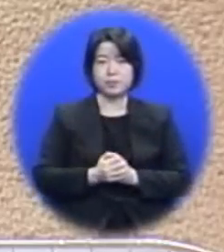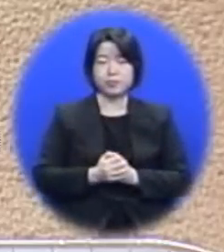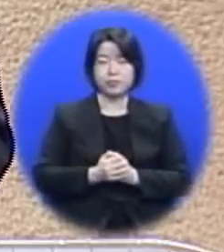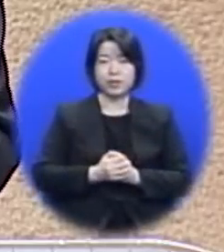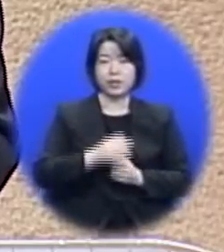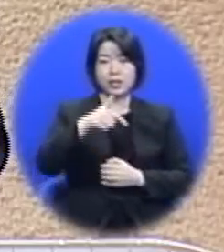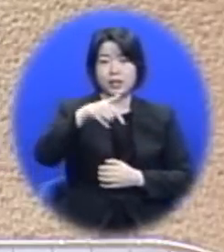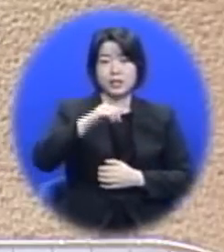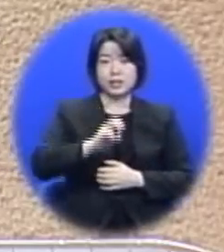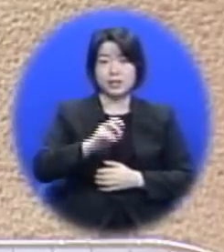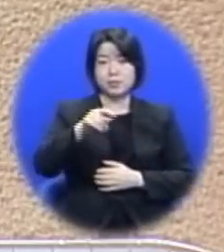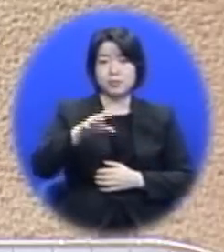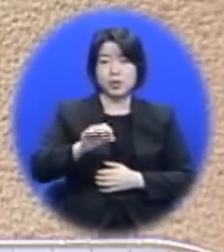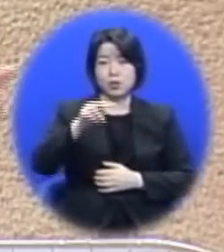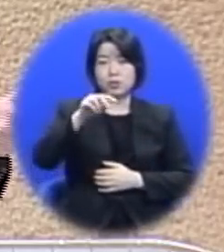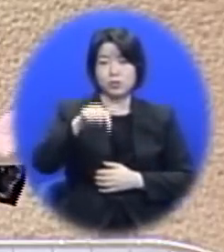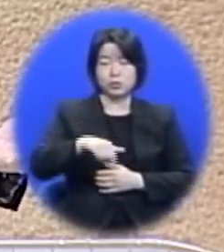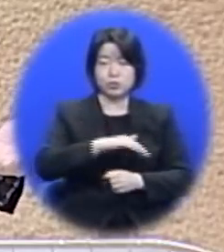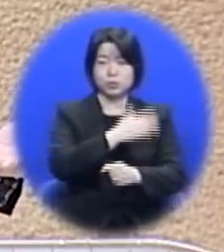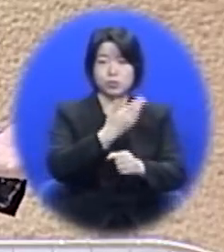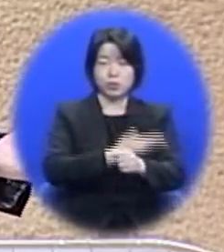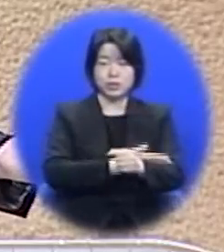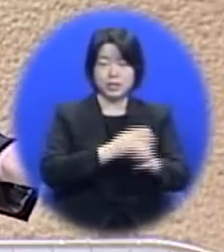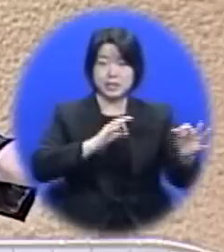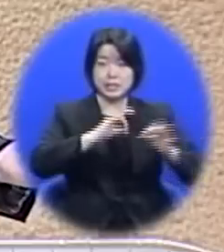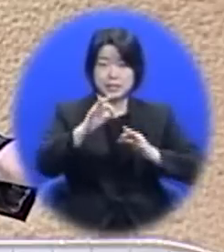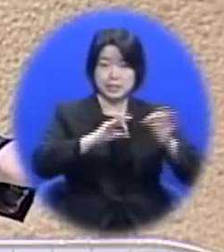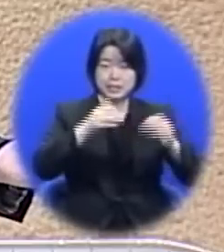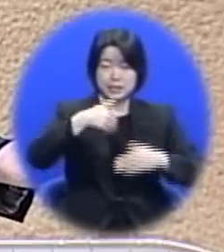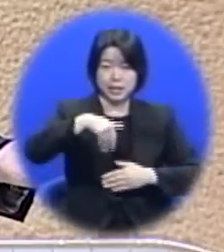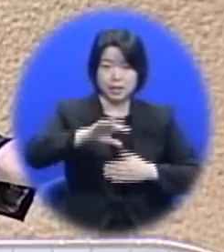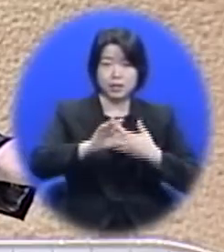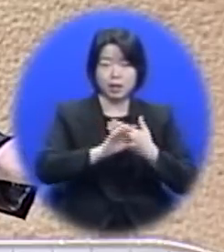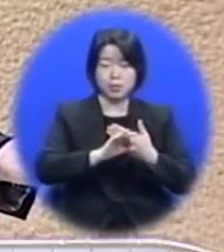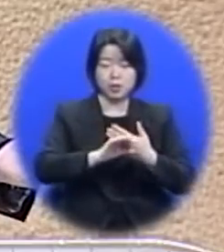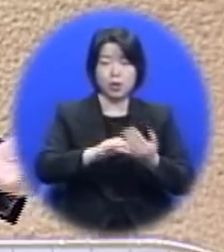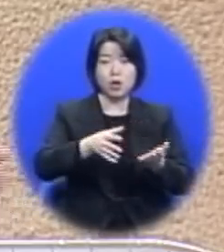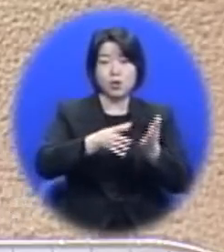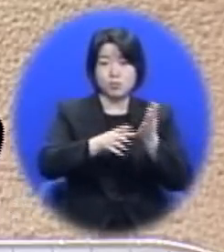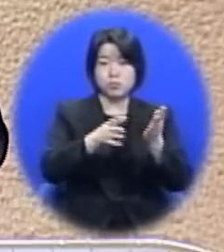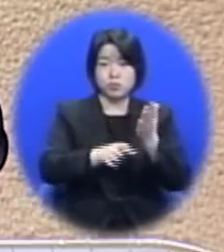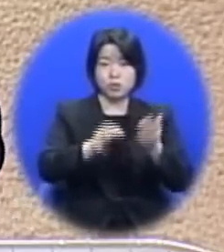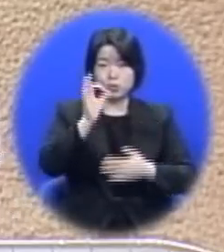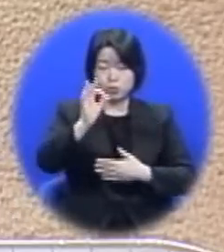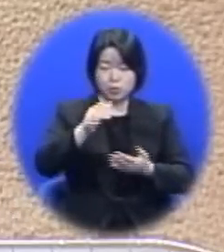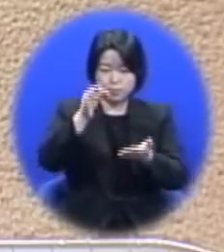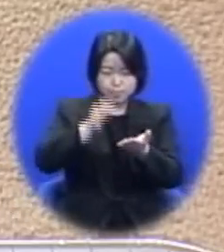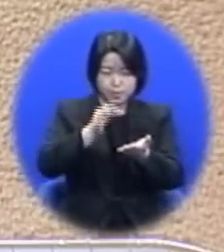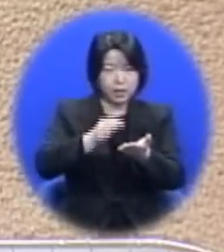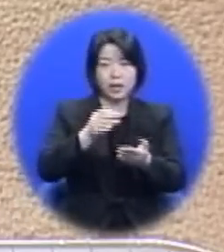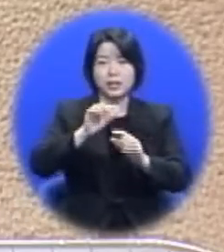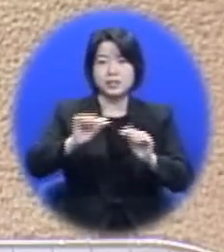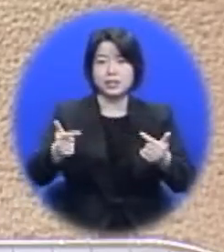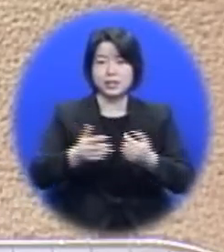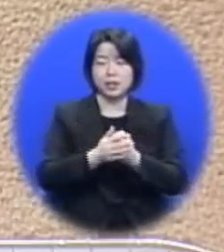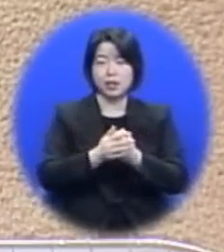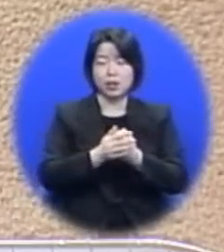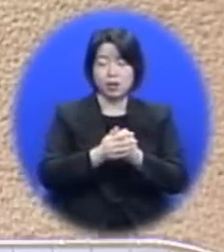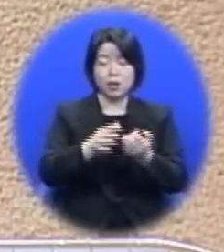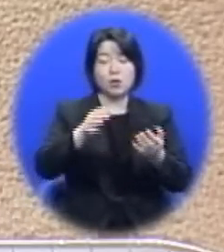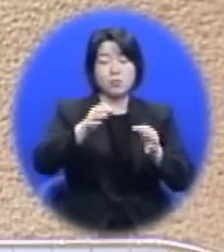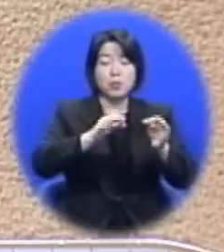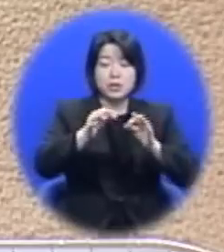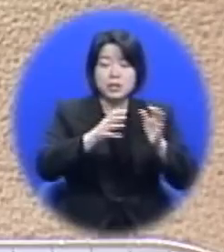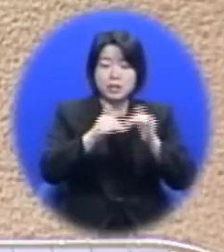김영주 권사님 시장 가면 물건 값을 깎지 않는다는 거. 물건 파시는 분이 얼마라고 그러면 그냥